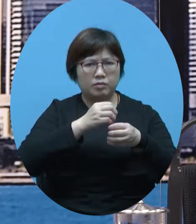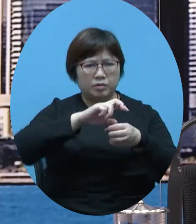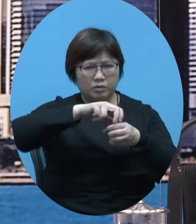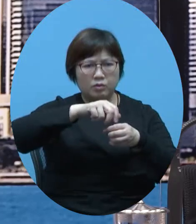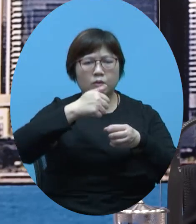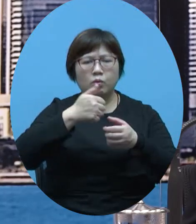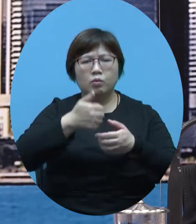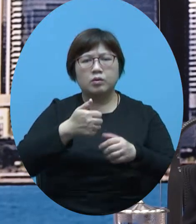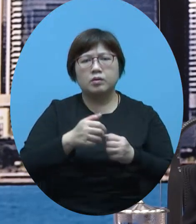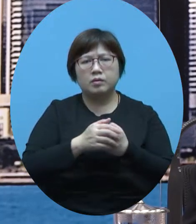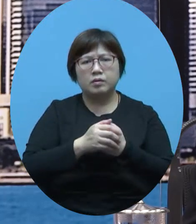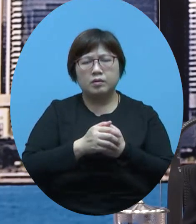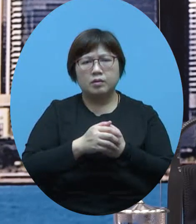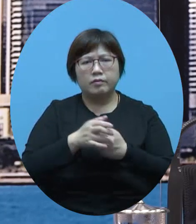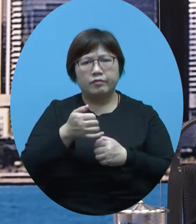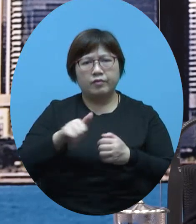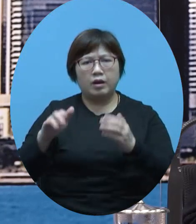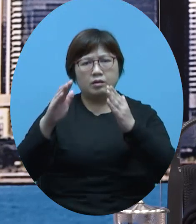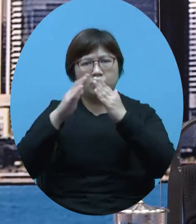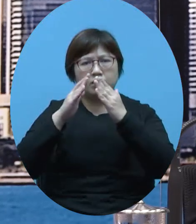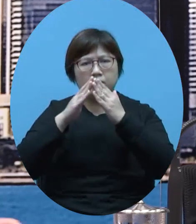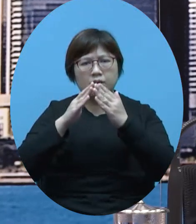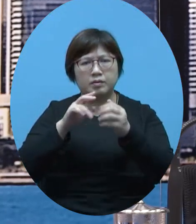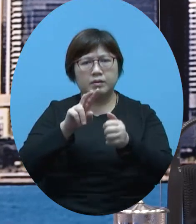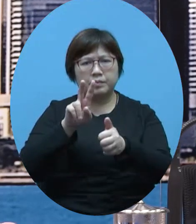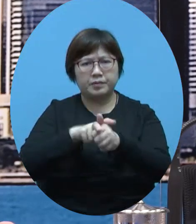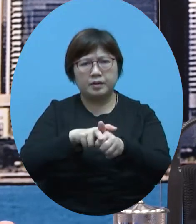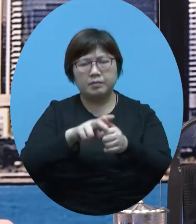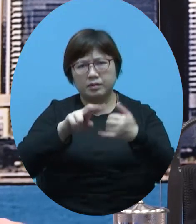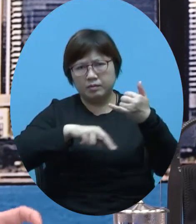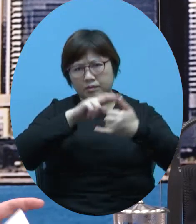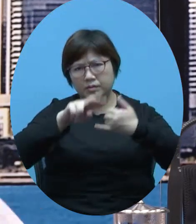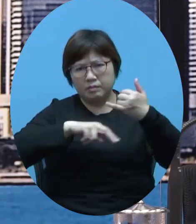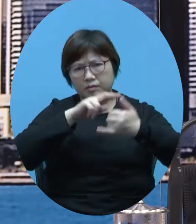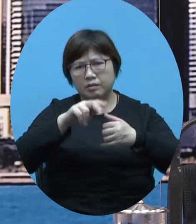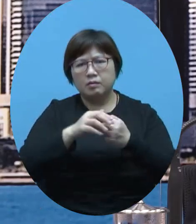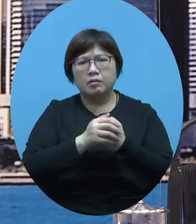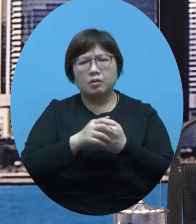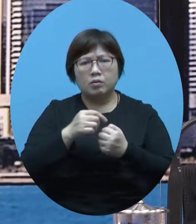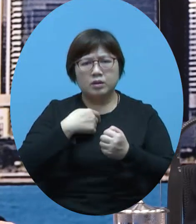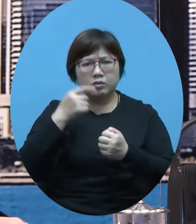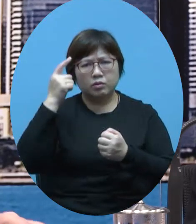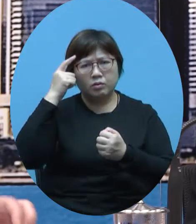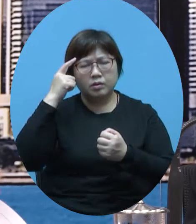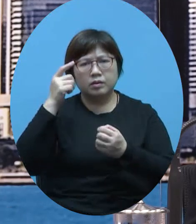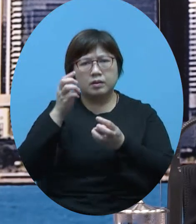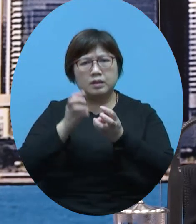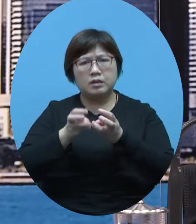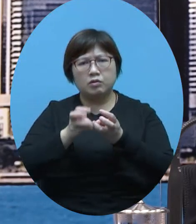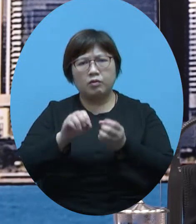嚇。咁、至於嗰個翻屋企做嗰個強制檢疫咧，咁我理解咧就其實資訊科技